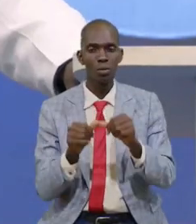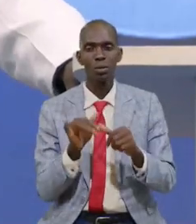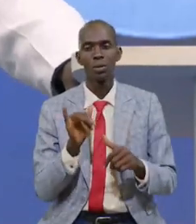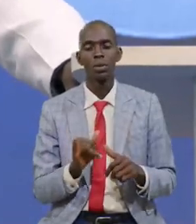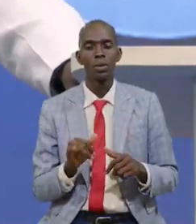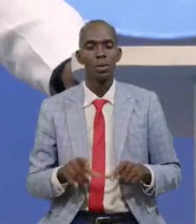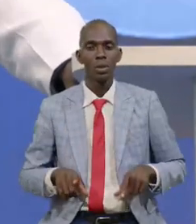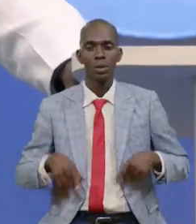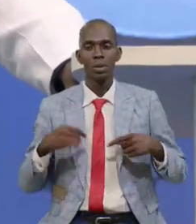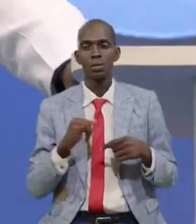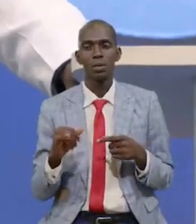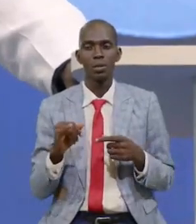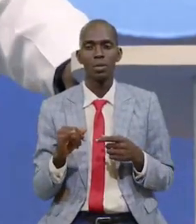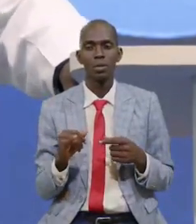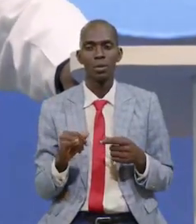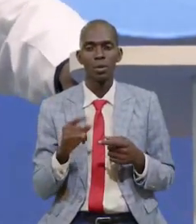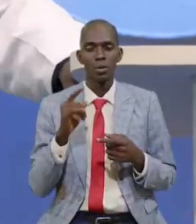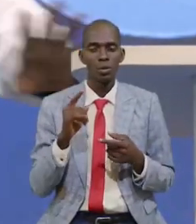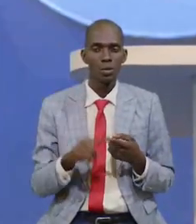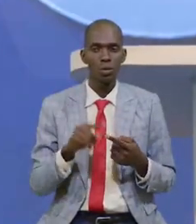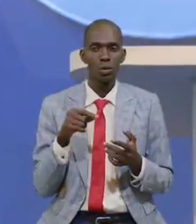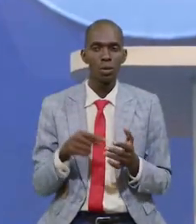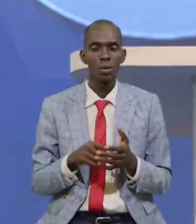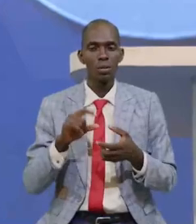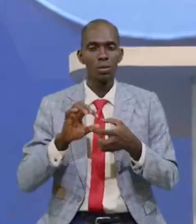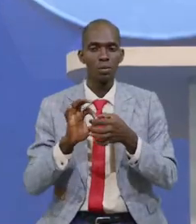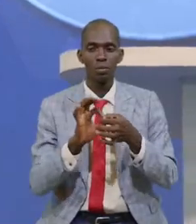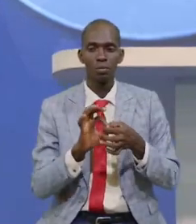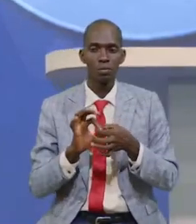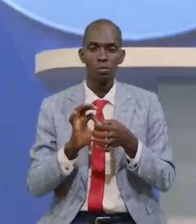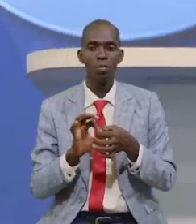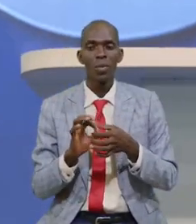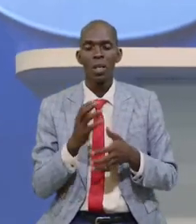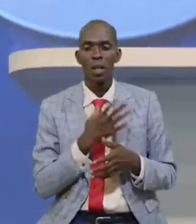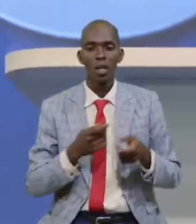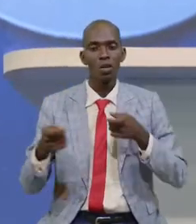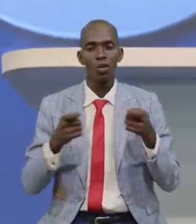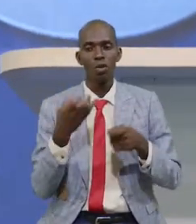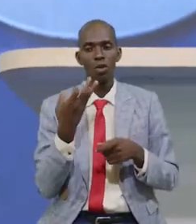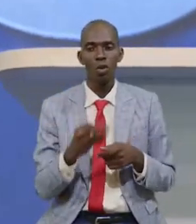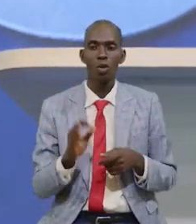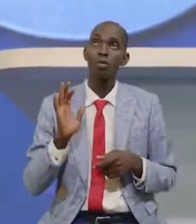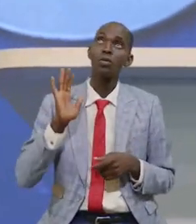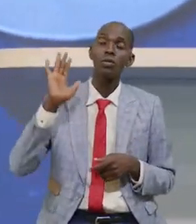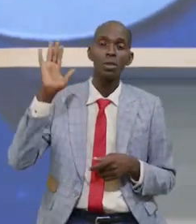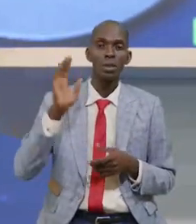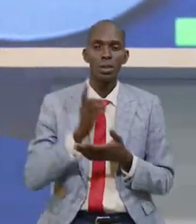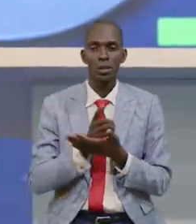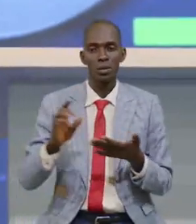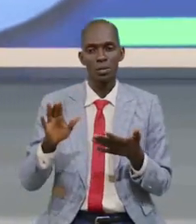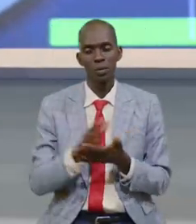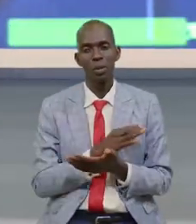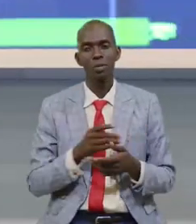perpétuellement à cette compagnie et à ce contrôle de sa seigneurie